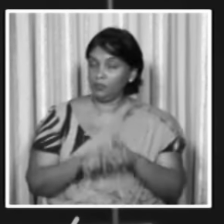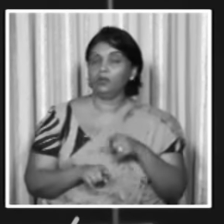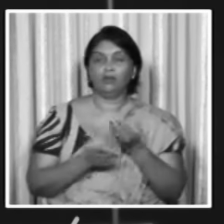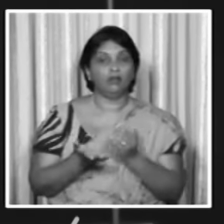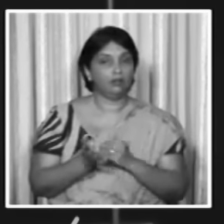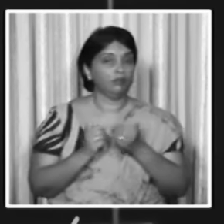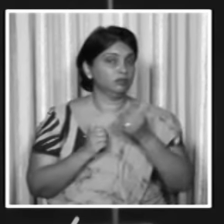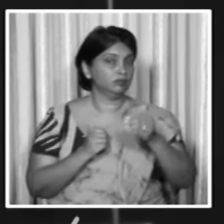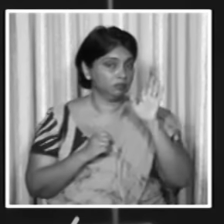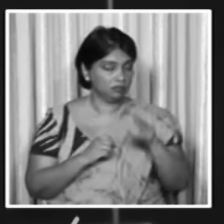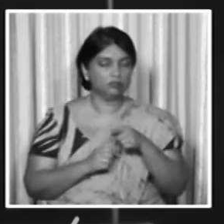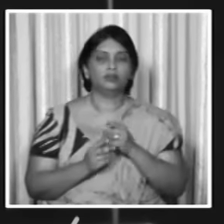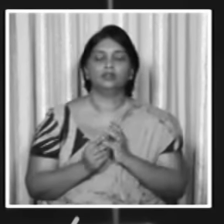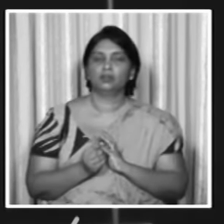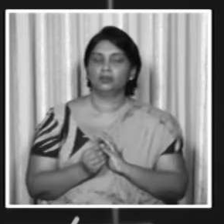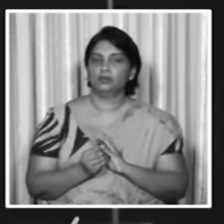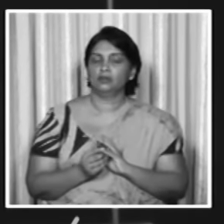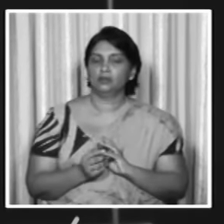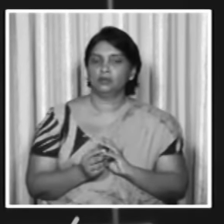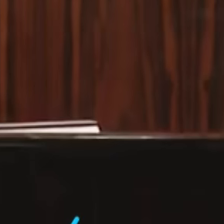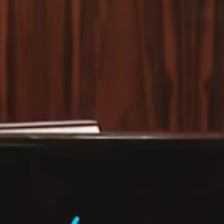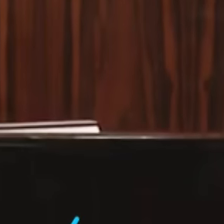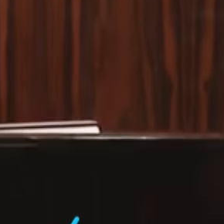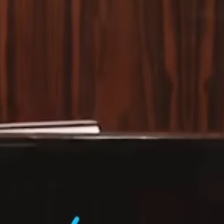கொண்டிருப்பீர்கள் என இந்த உயர்ந்த சபையில் உள்ள ஒவ்வொருவரையும் நான்